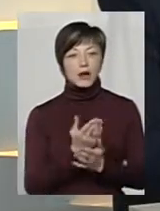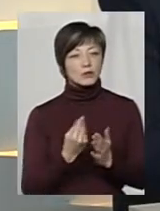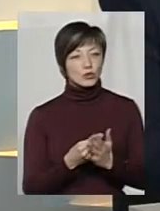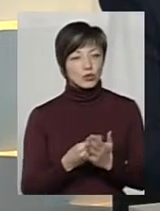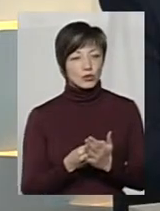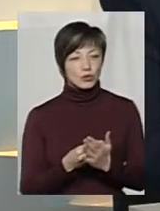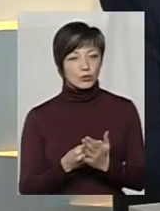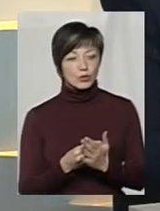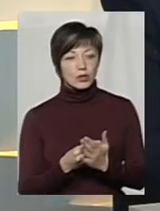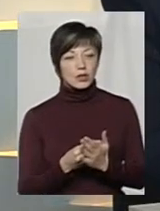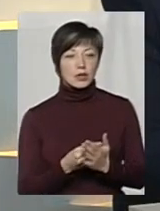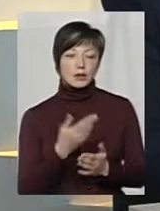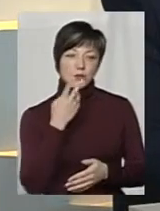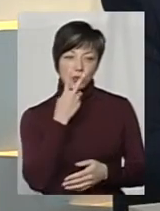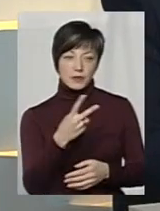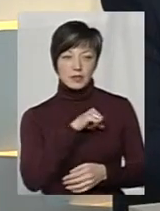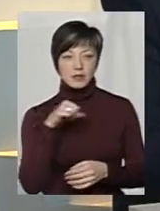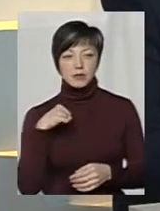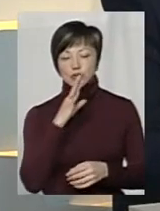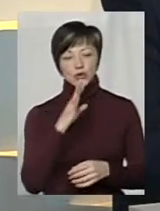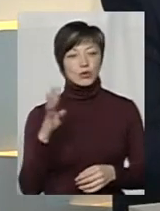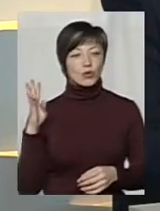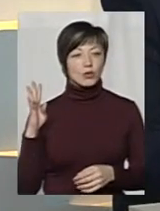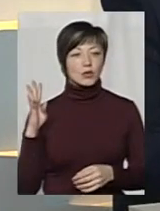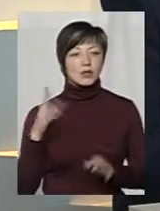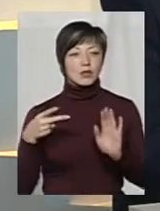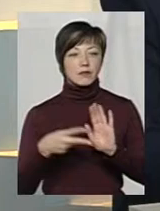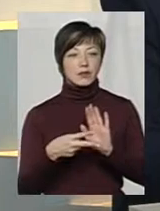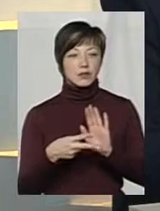бюджету. Ну, судіть самі, якщо 4 роки тому, от в